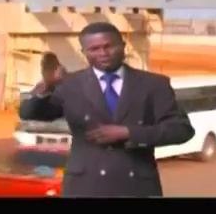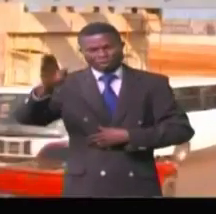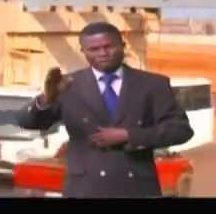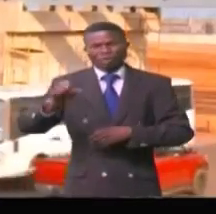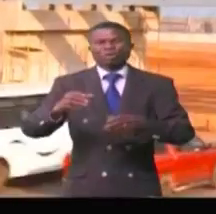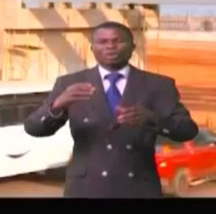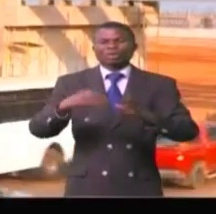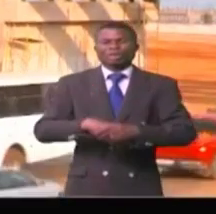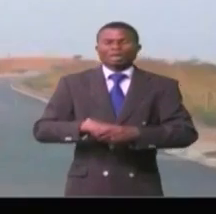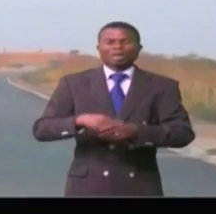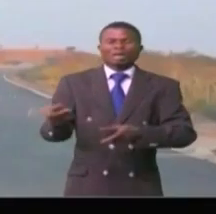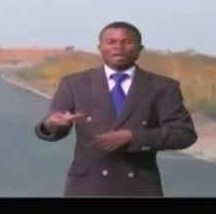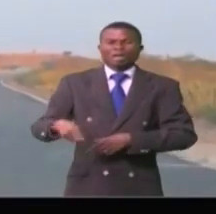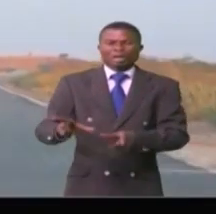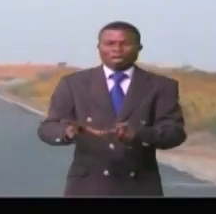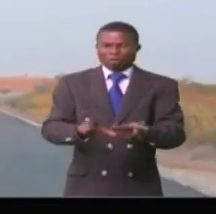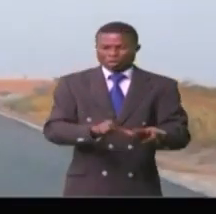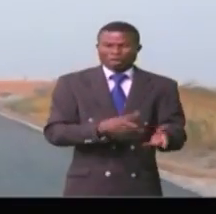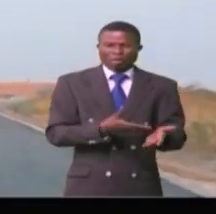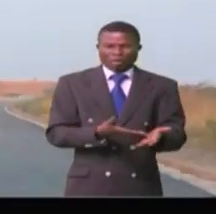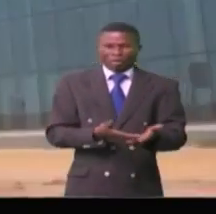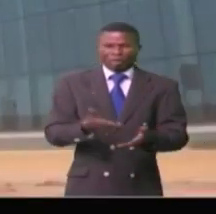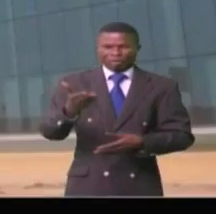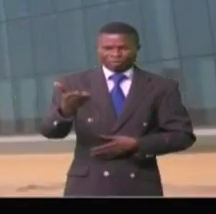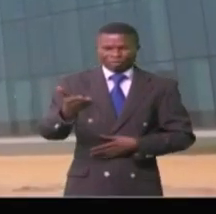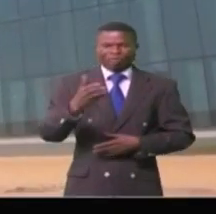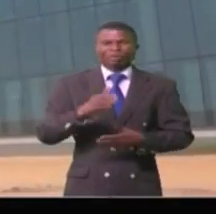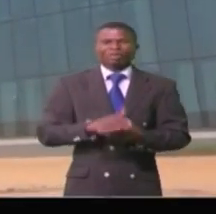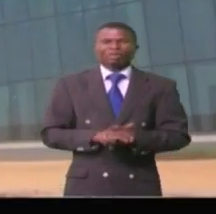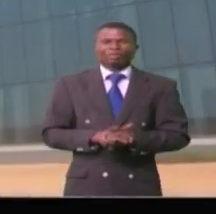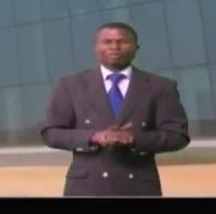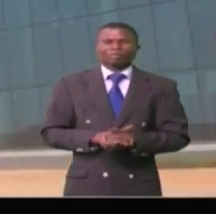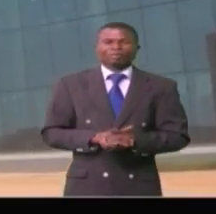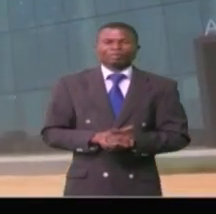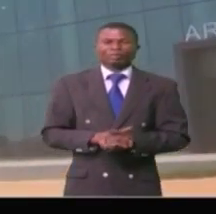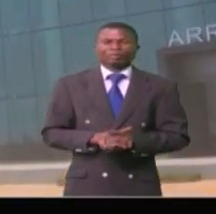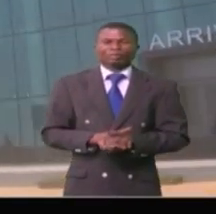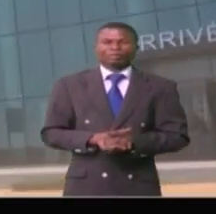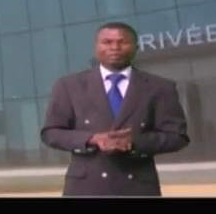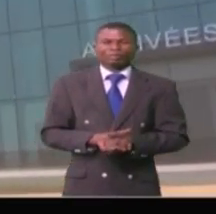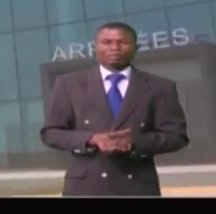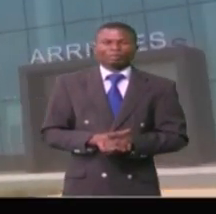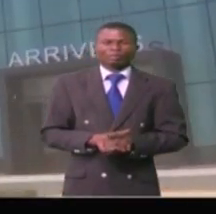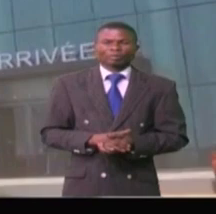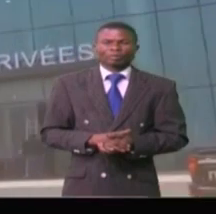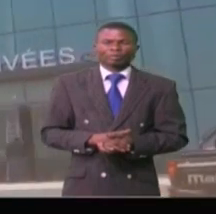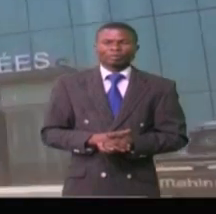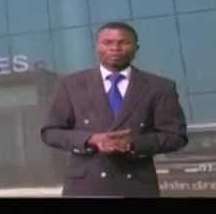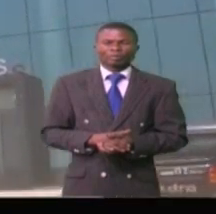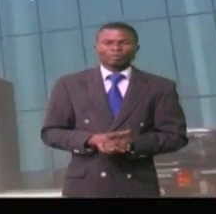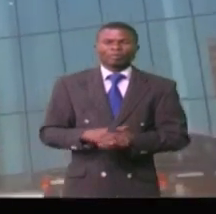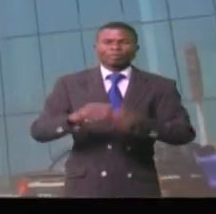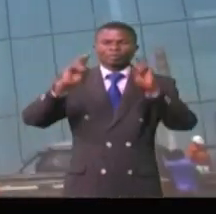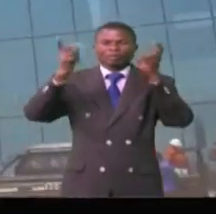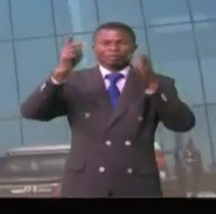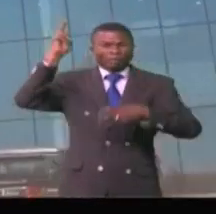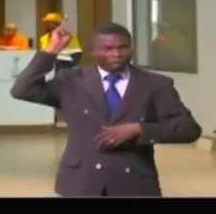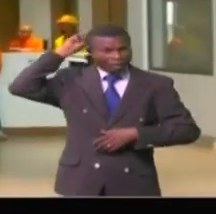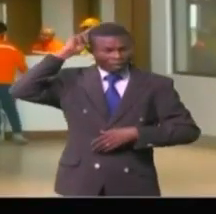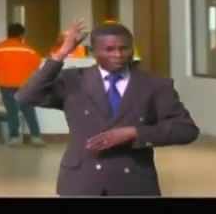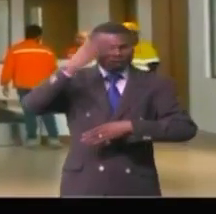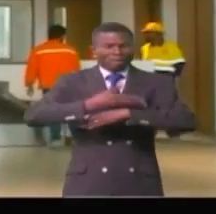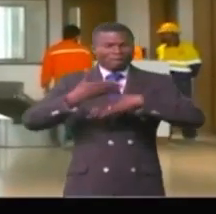chef-lieu de la province de Lwanaba. Dans la périphérie de la ville, l'aérogare de Kolwezi est